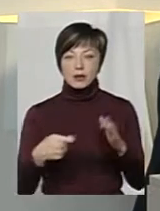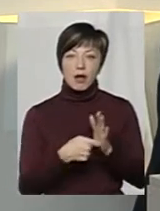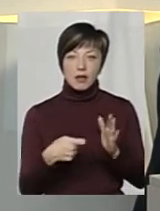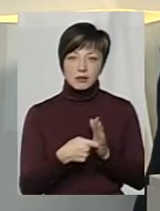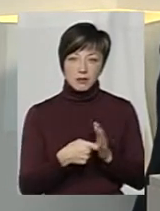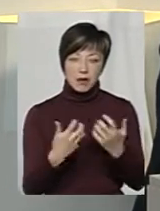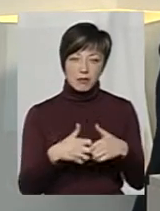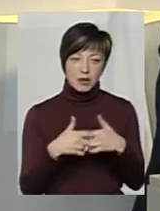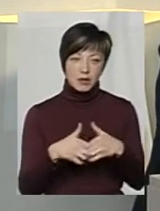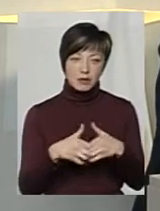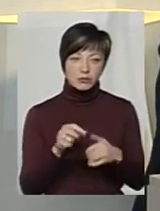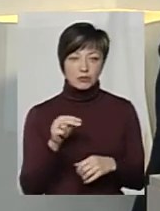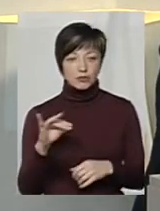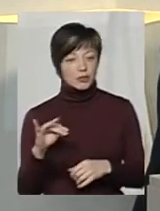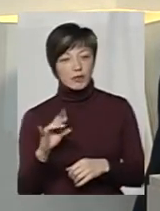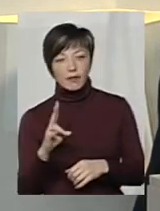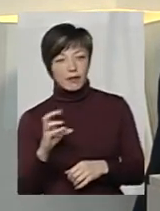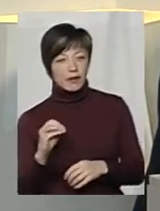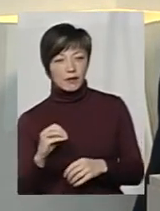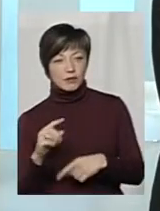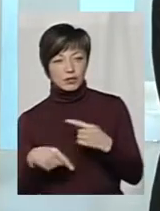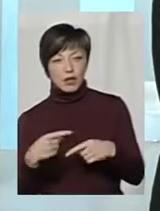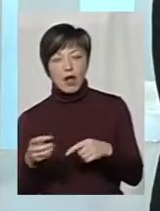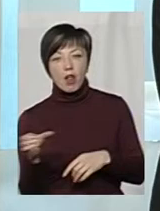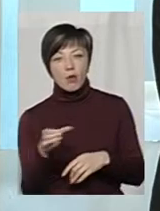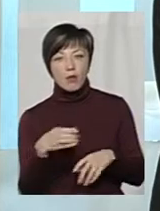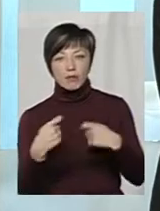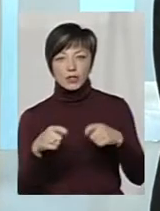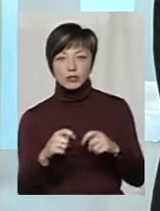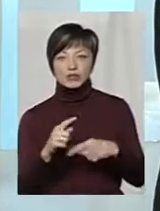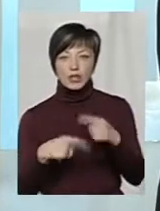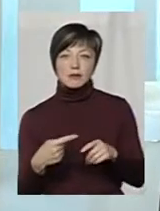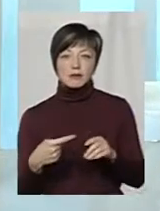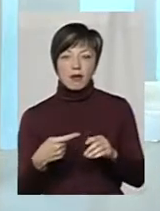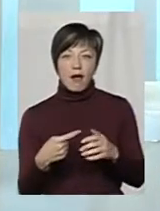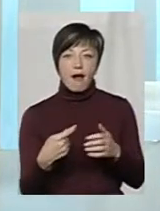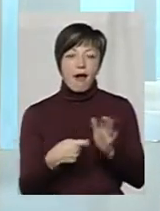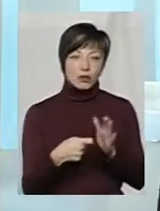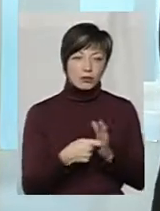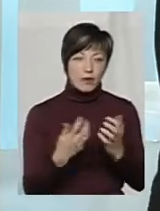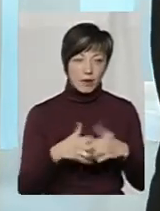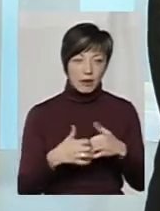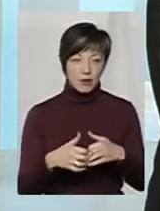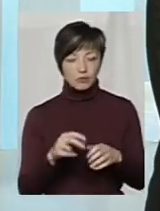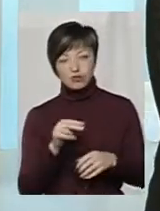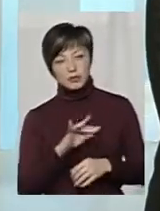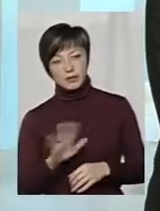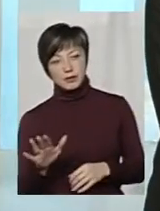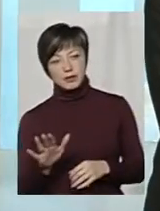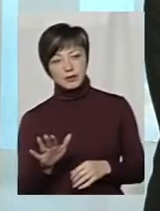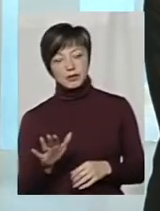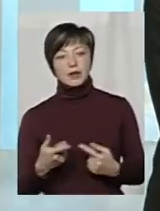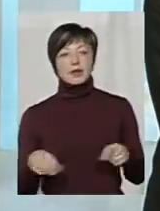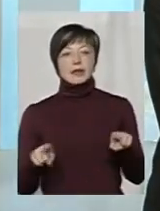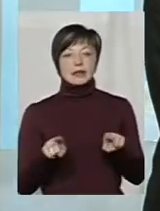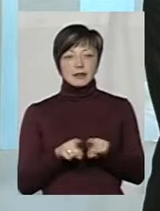чи не через касу. Алкоголь продається через касовий апарат чи не через касу.